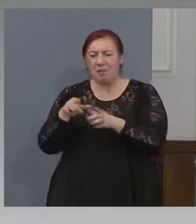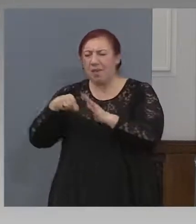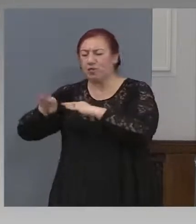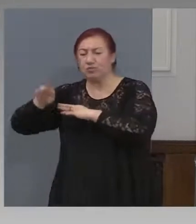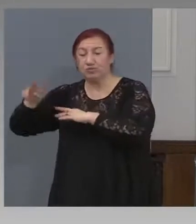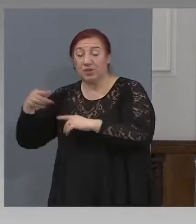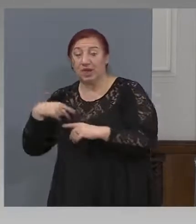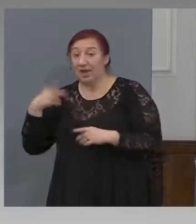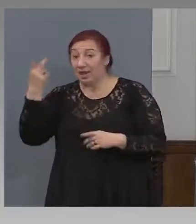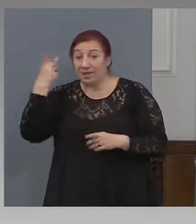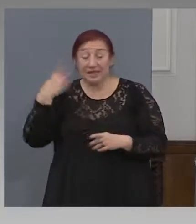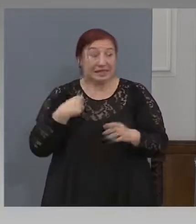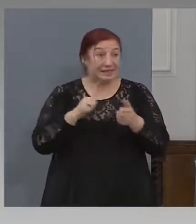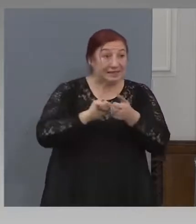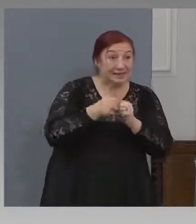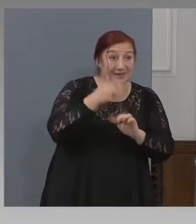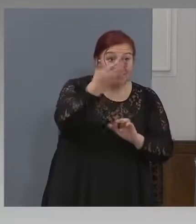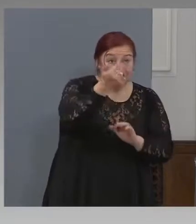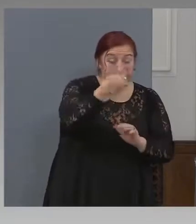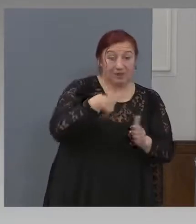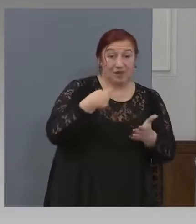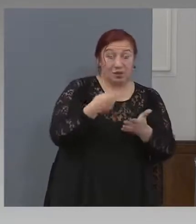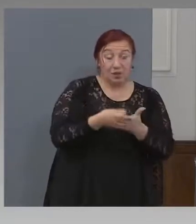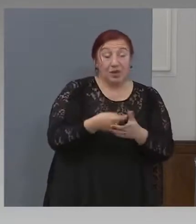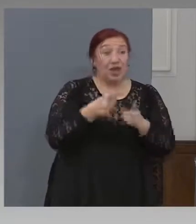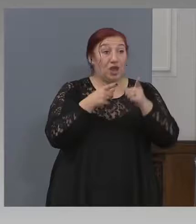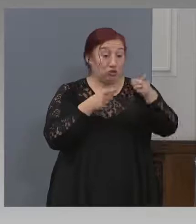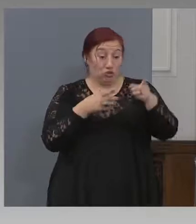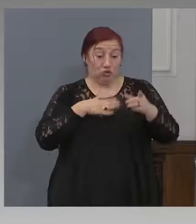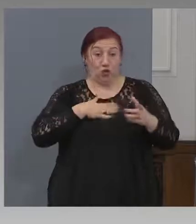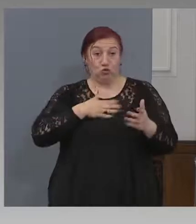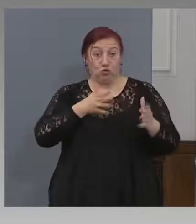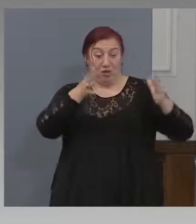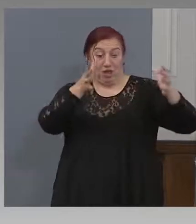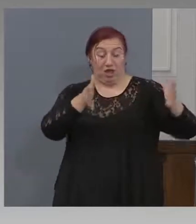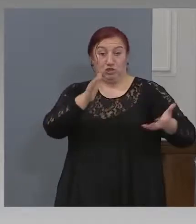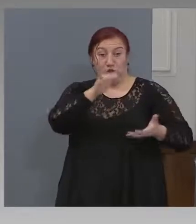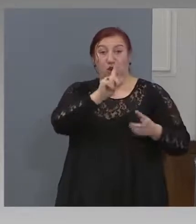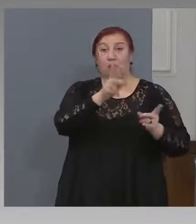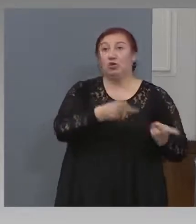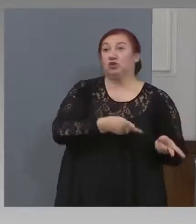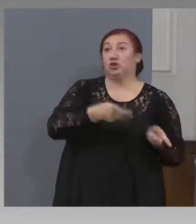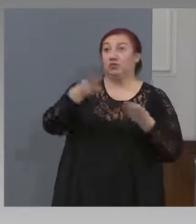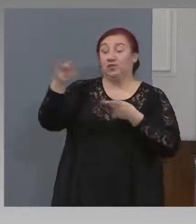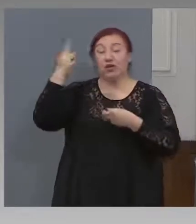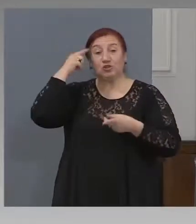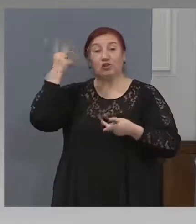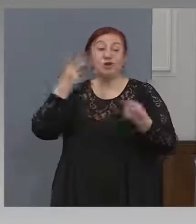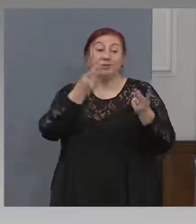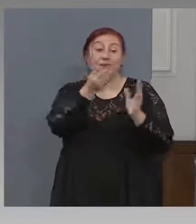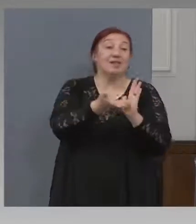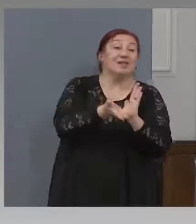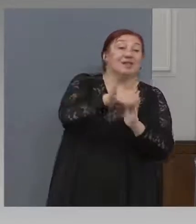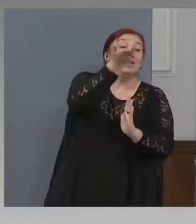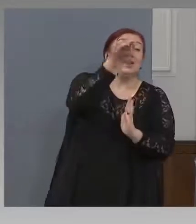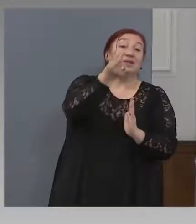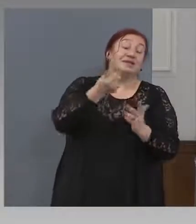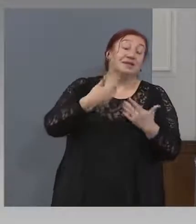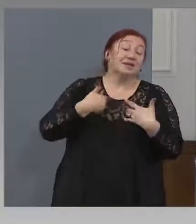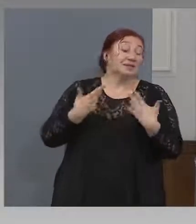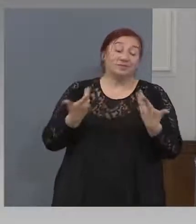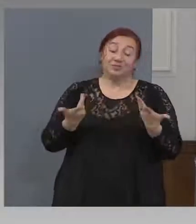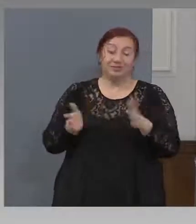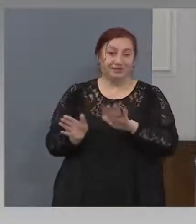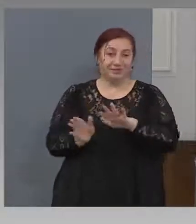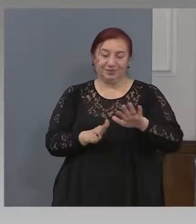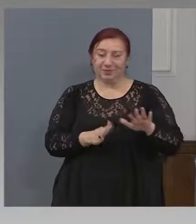този, който в момента има тази стока? И може да я експортира. Да. Това е. Миглена Георгиева, съм България